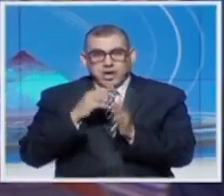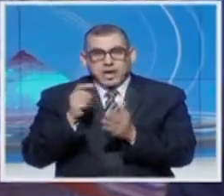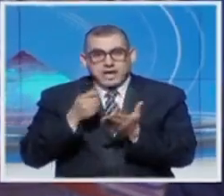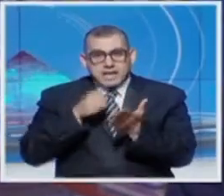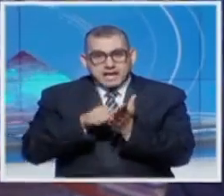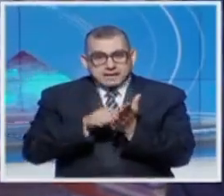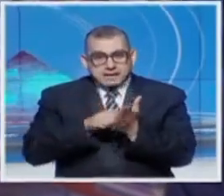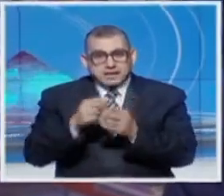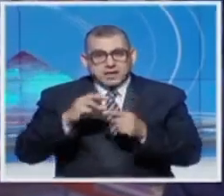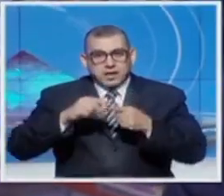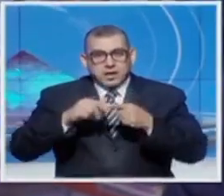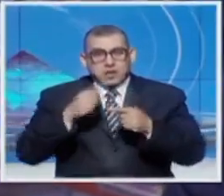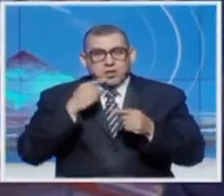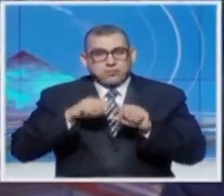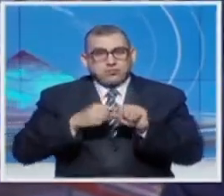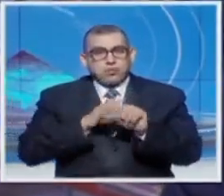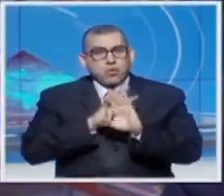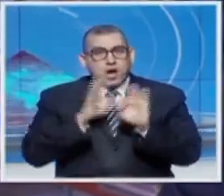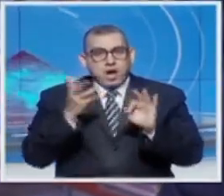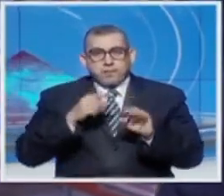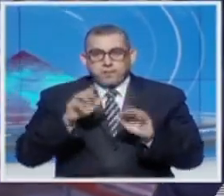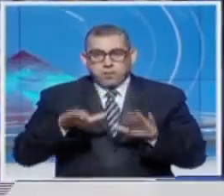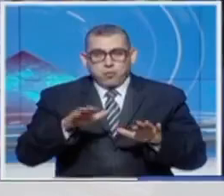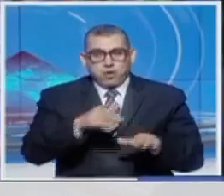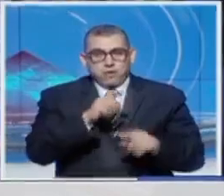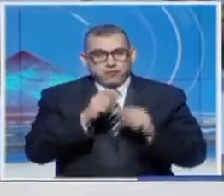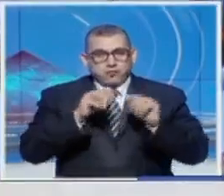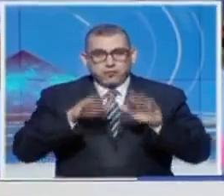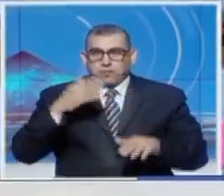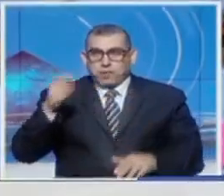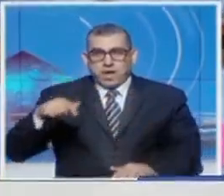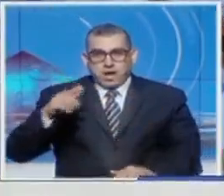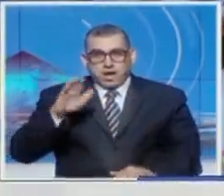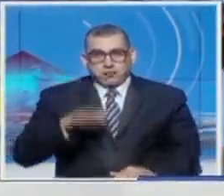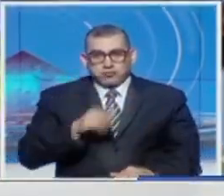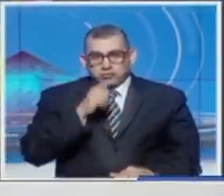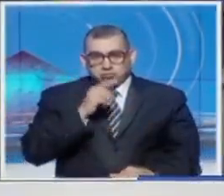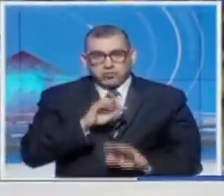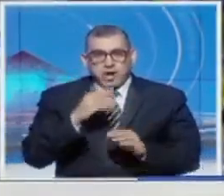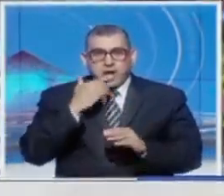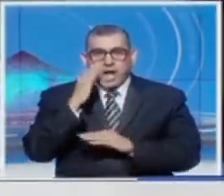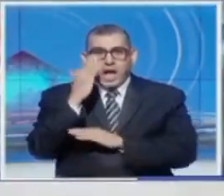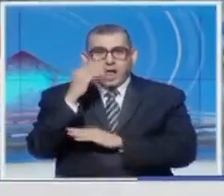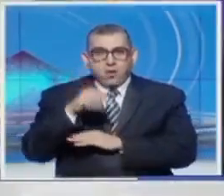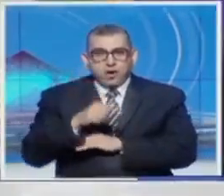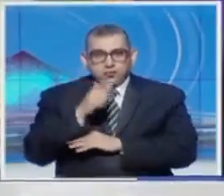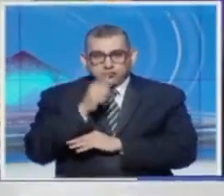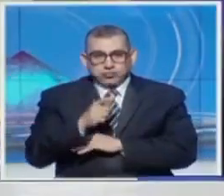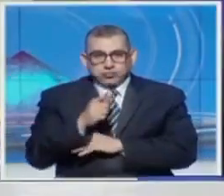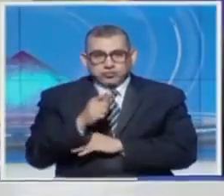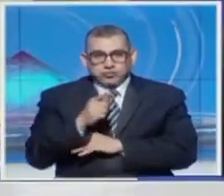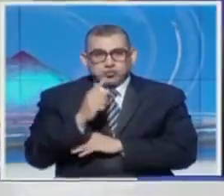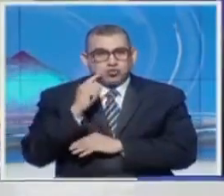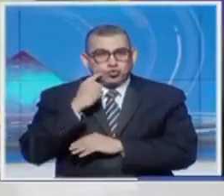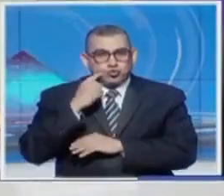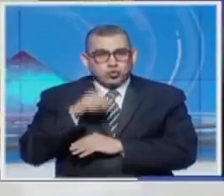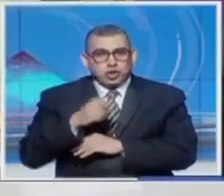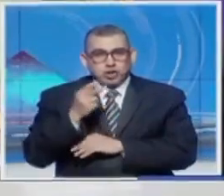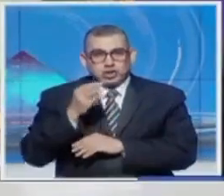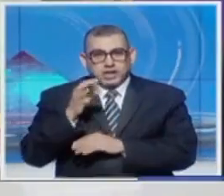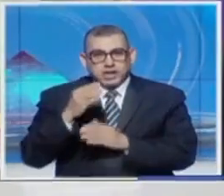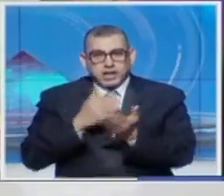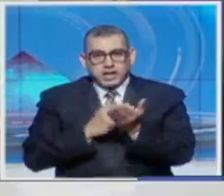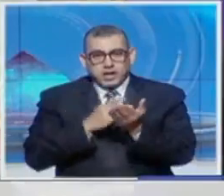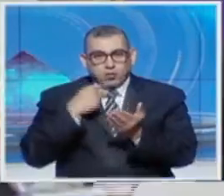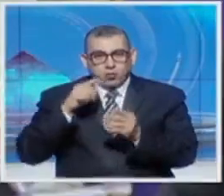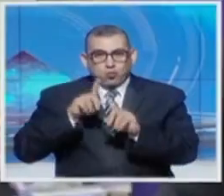الاساتيك البريات كل حاجه هتلاقوها ان شاء الله اقل من بره. منزلين حلاوه المولد، منزلين سكر ب 20 جنيه مدعوم